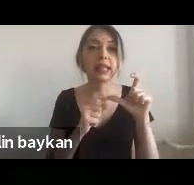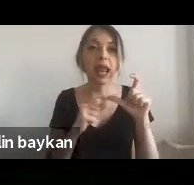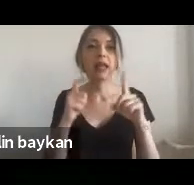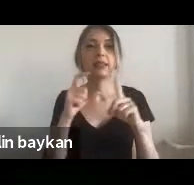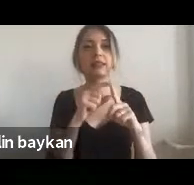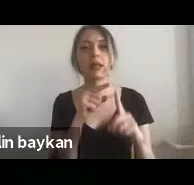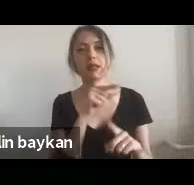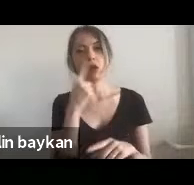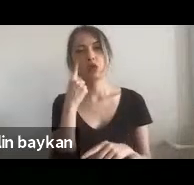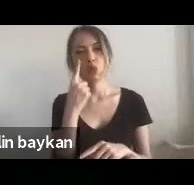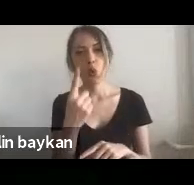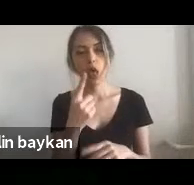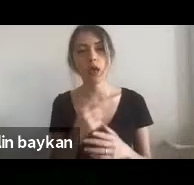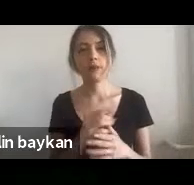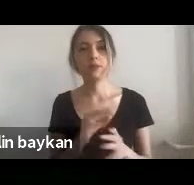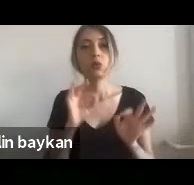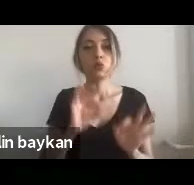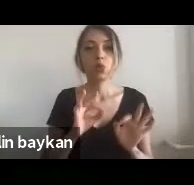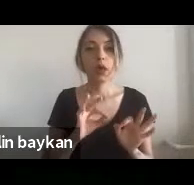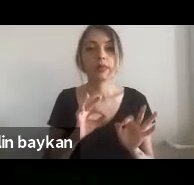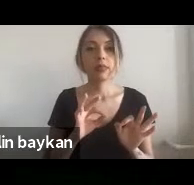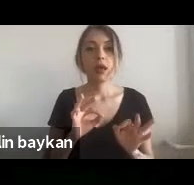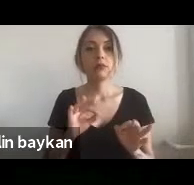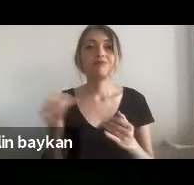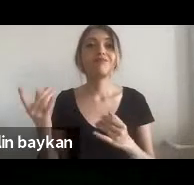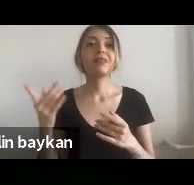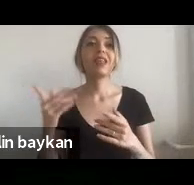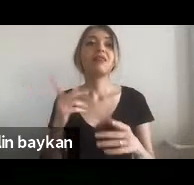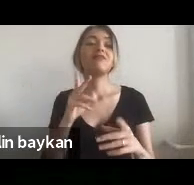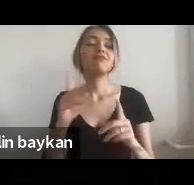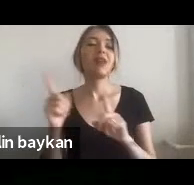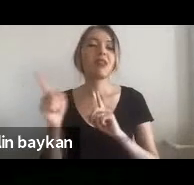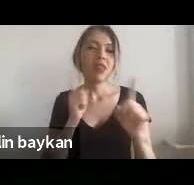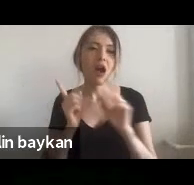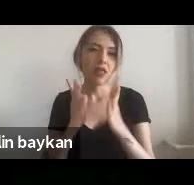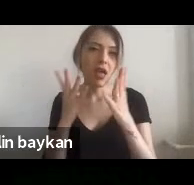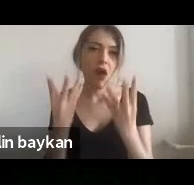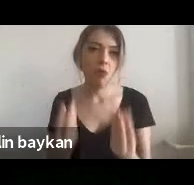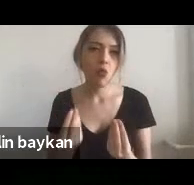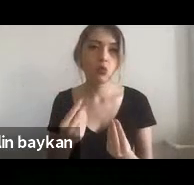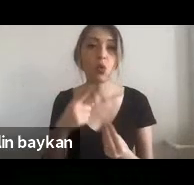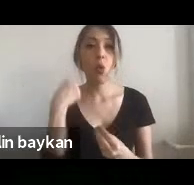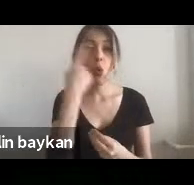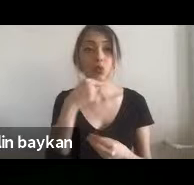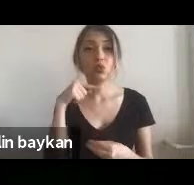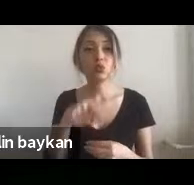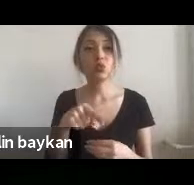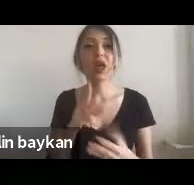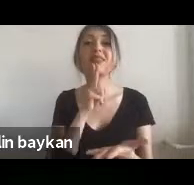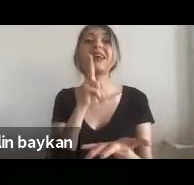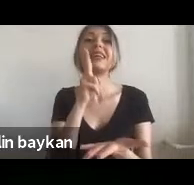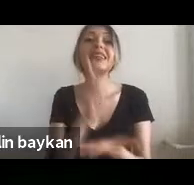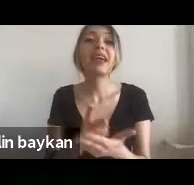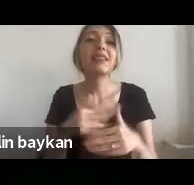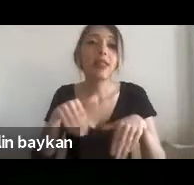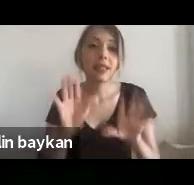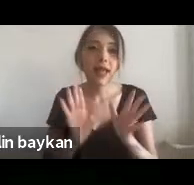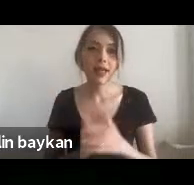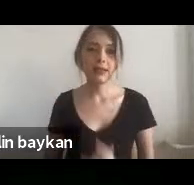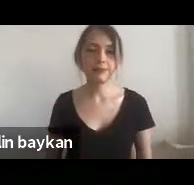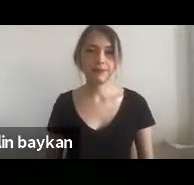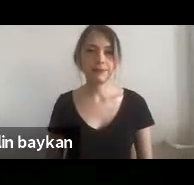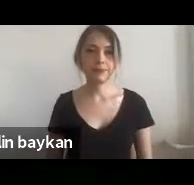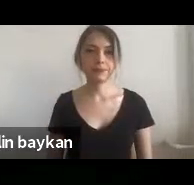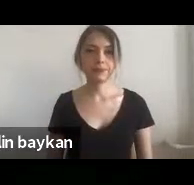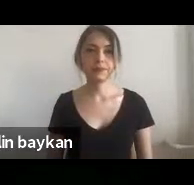örneğinden devam edeceksek şu anda büyük dairede devam ettiği için o başvuru kesinleşmemiş